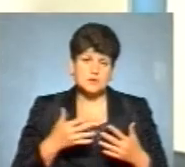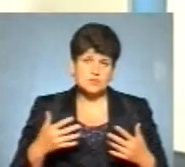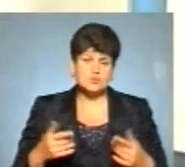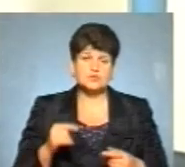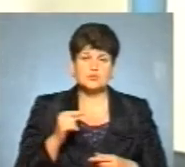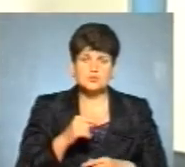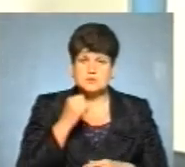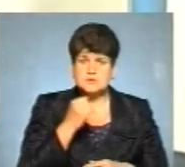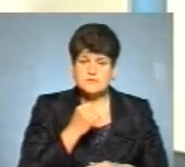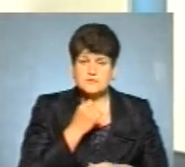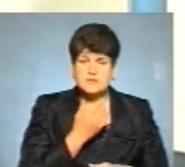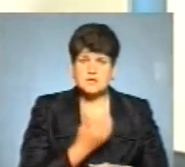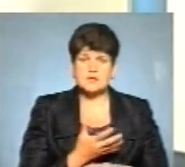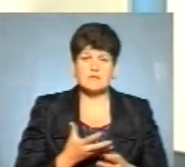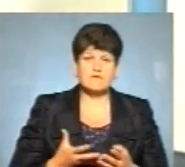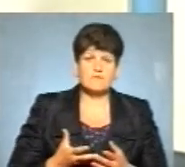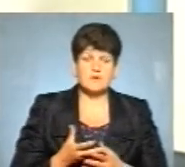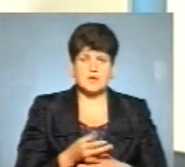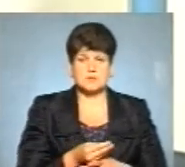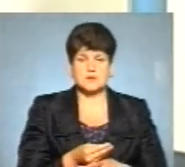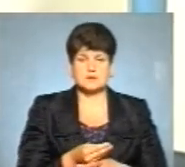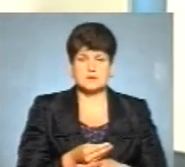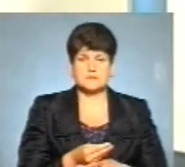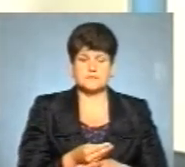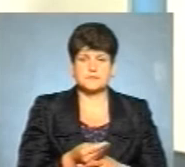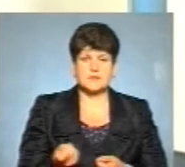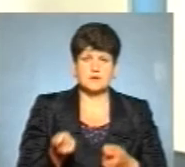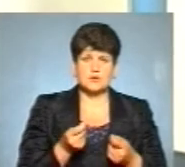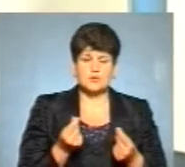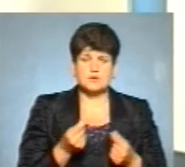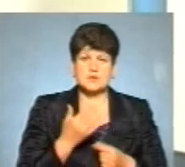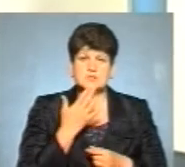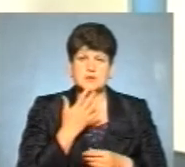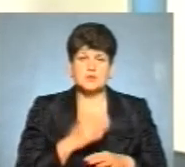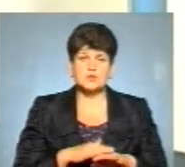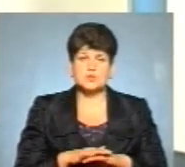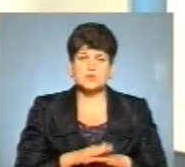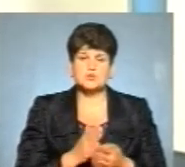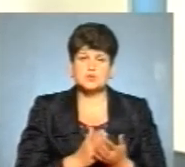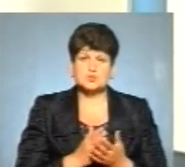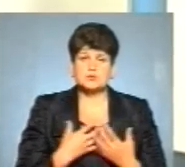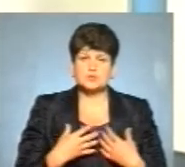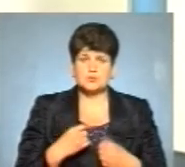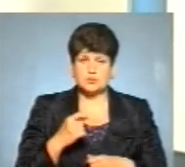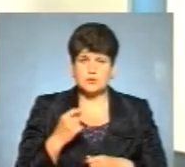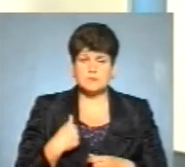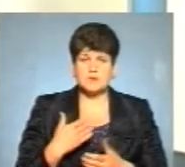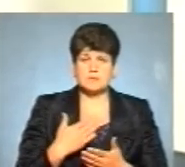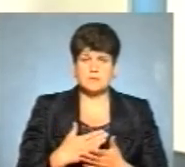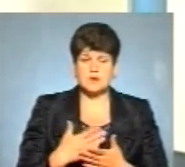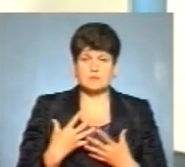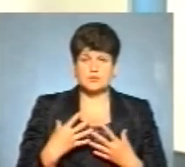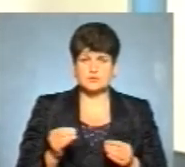завдяки виплатам чи надходженню коштів від Національної служби здоров'я України, ми маємо